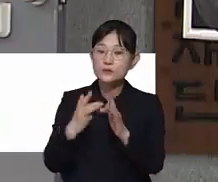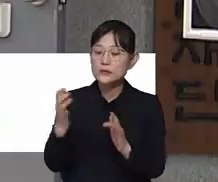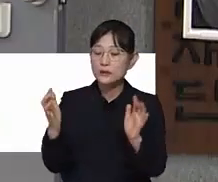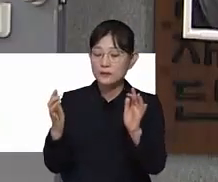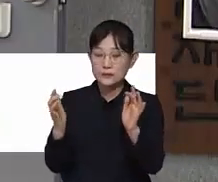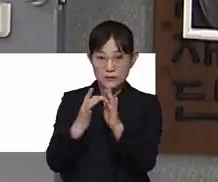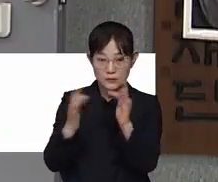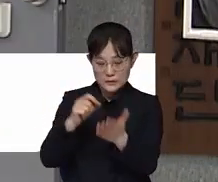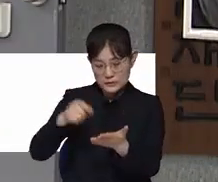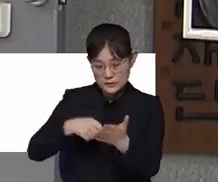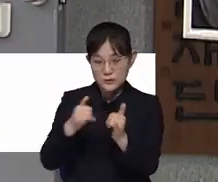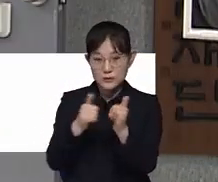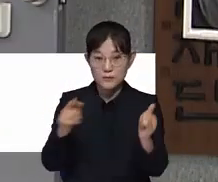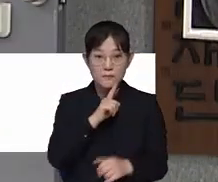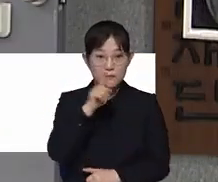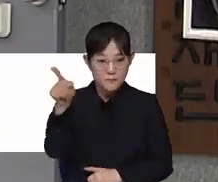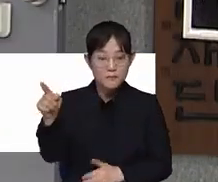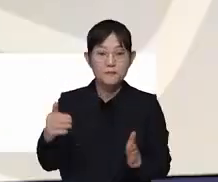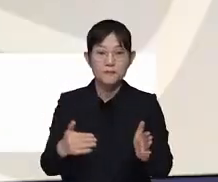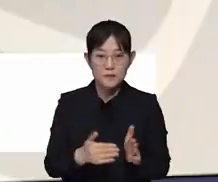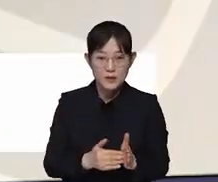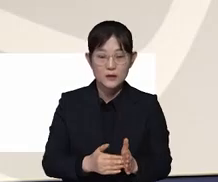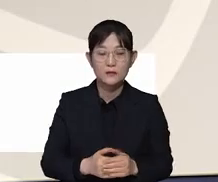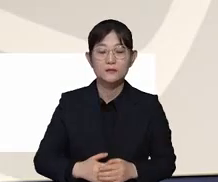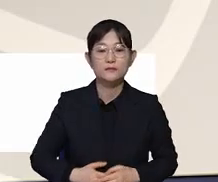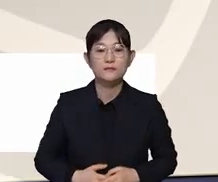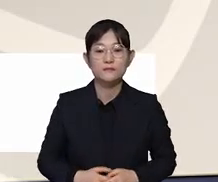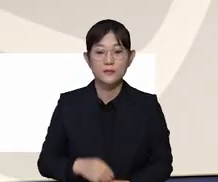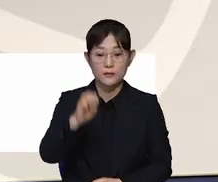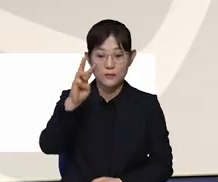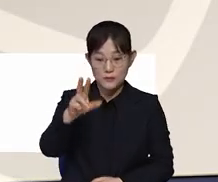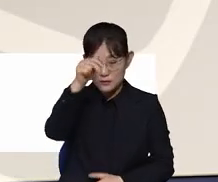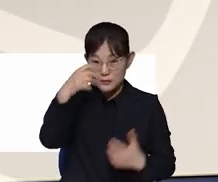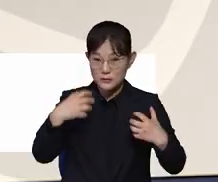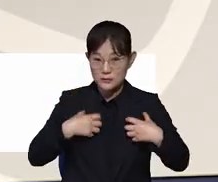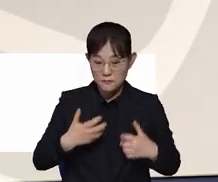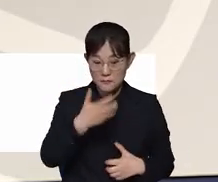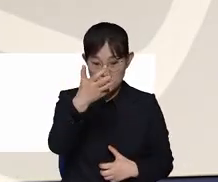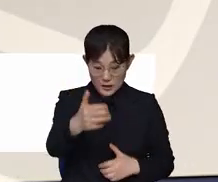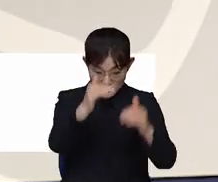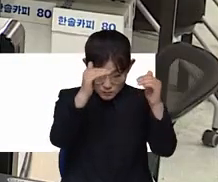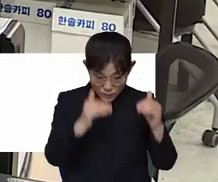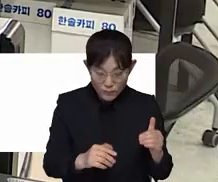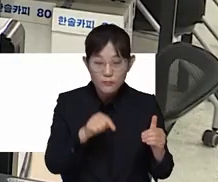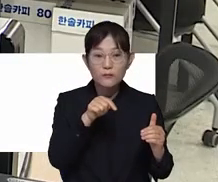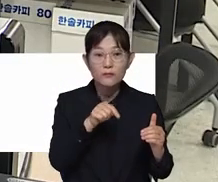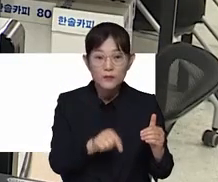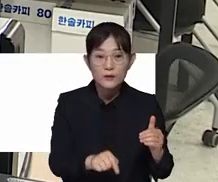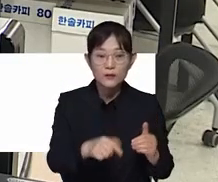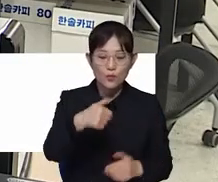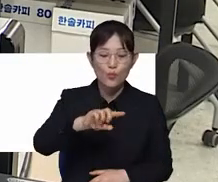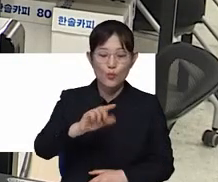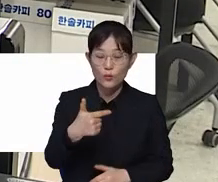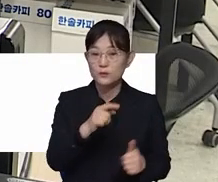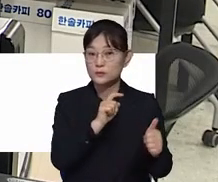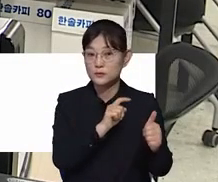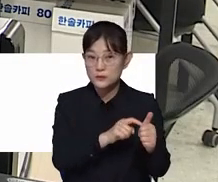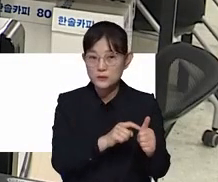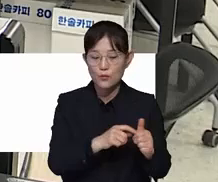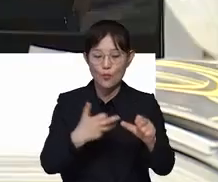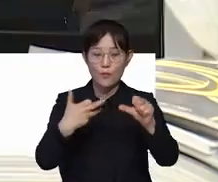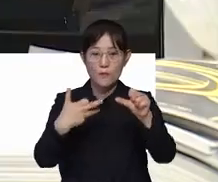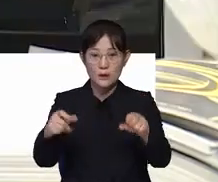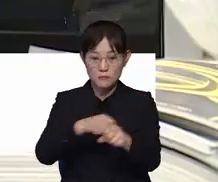인터넷매체 기자를 고발했습니다. 5.18 기념재단은 광주경찰청에 제출한 고발장을 통해 권 전 안기부장은